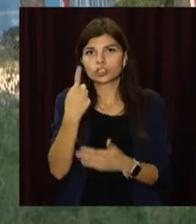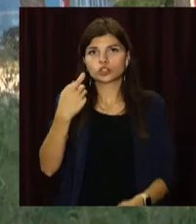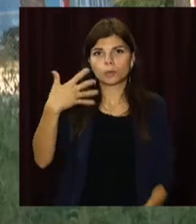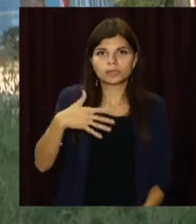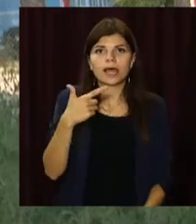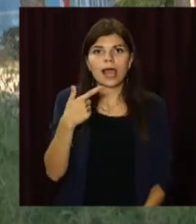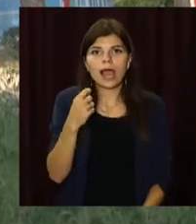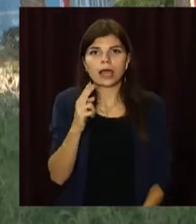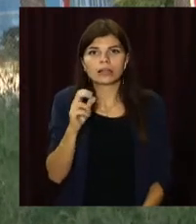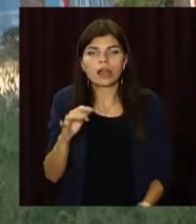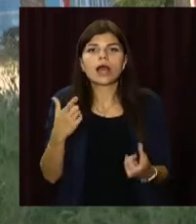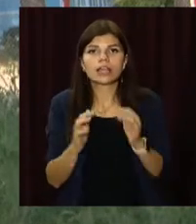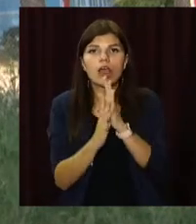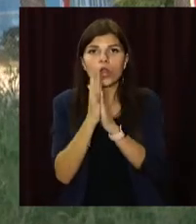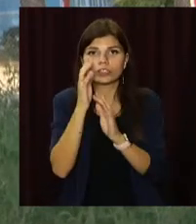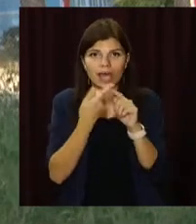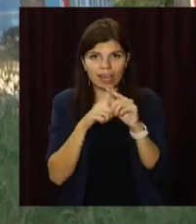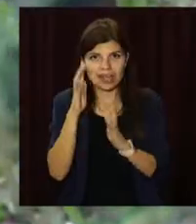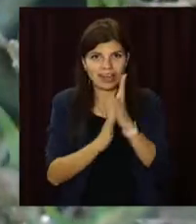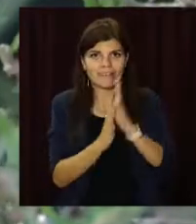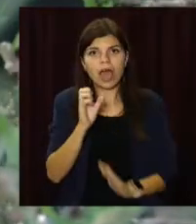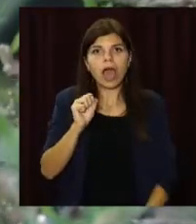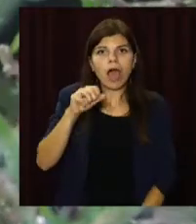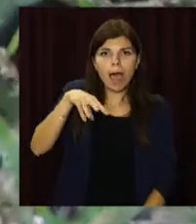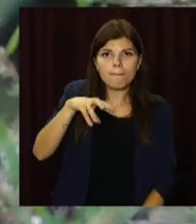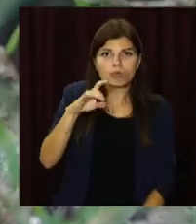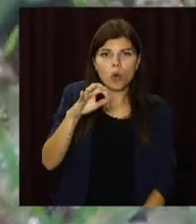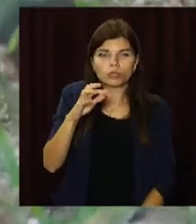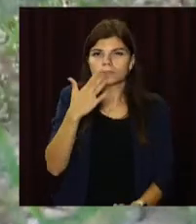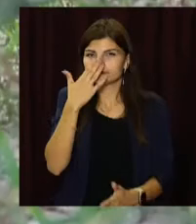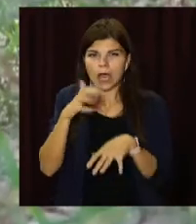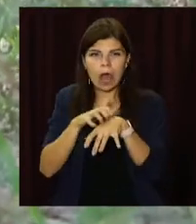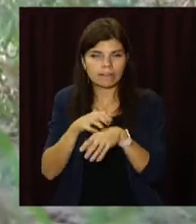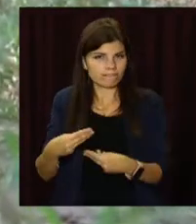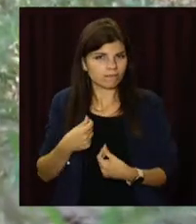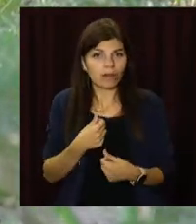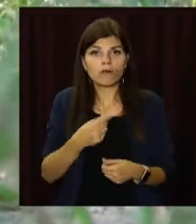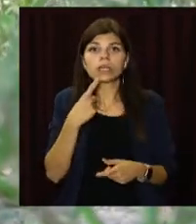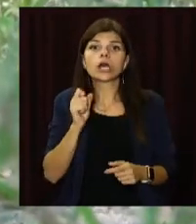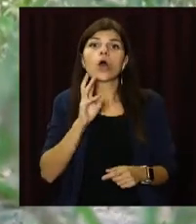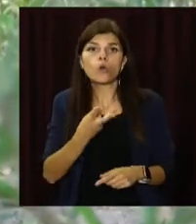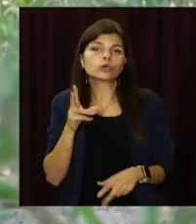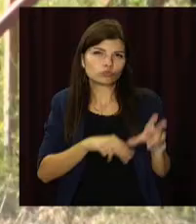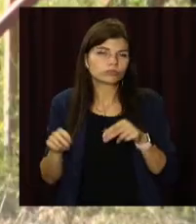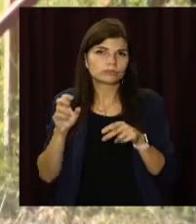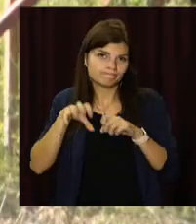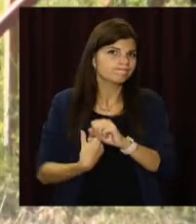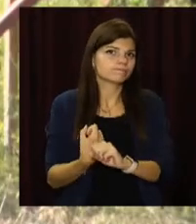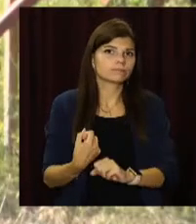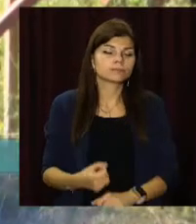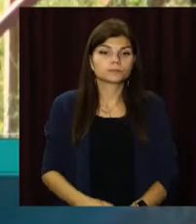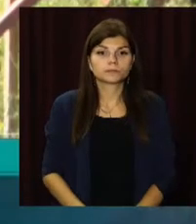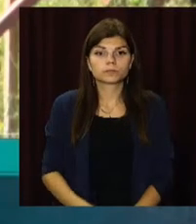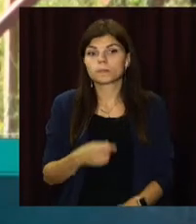150 гектарів, де росте алергенна трава. У міськраді сподіваються впоратися з цим за 3 роки. Це